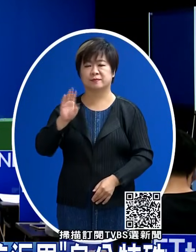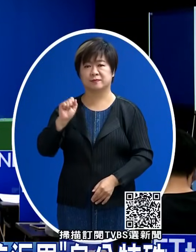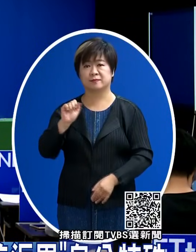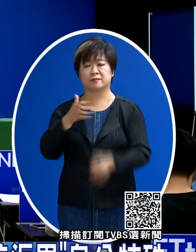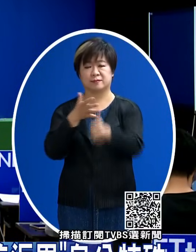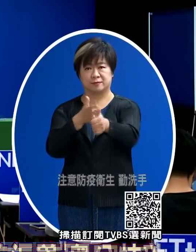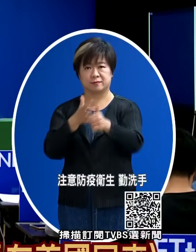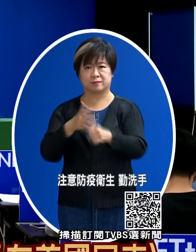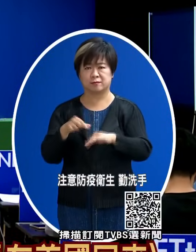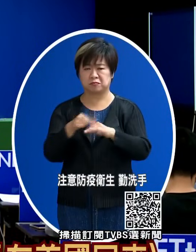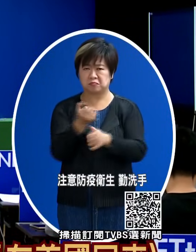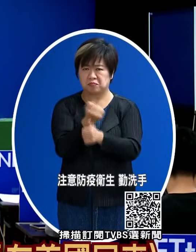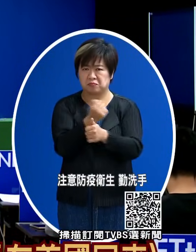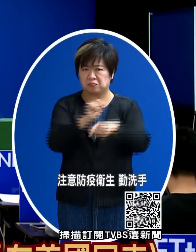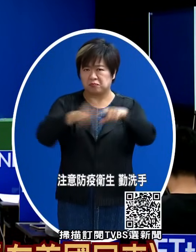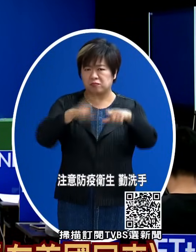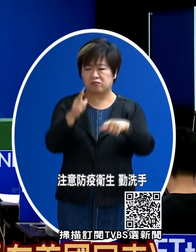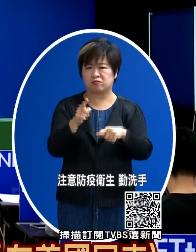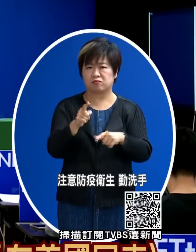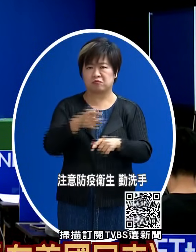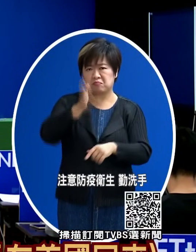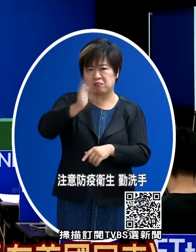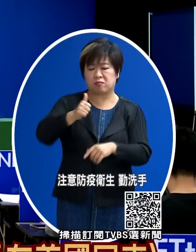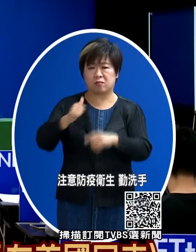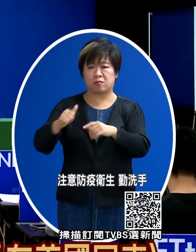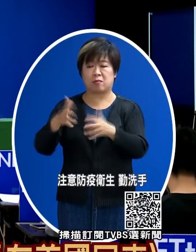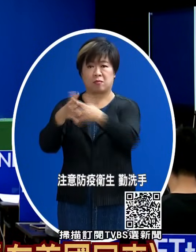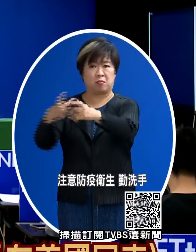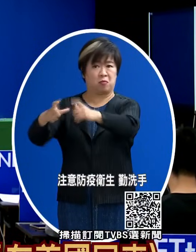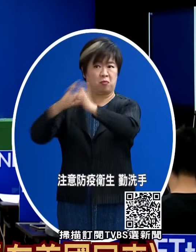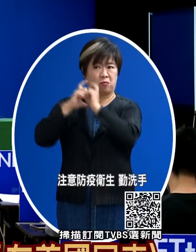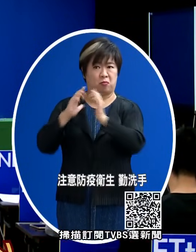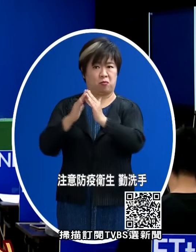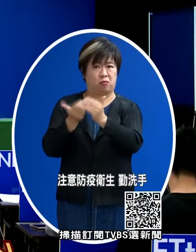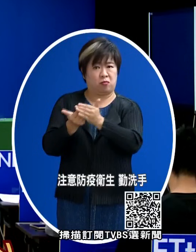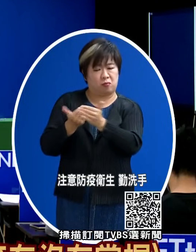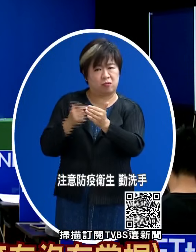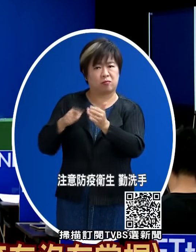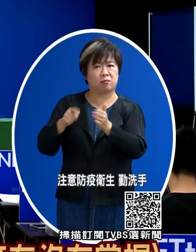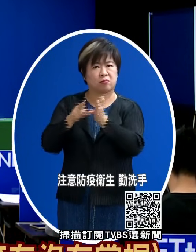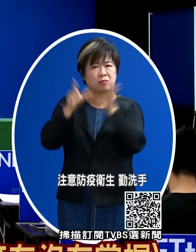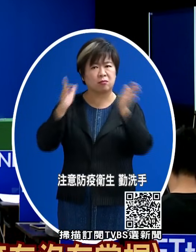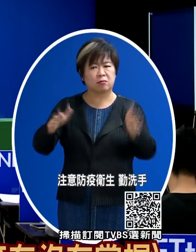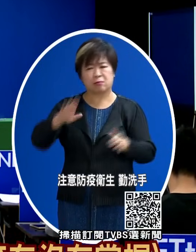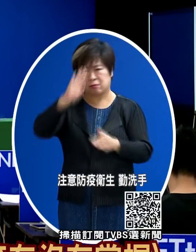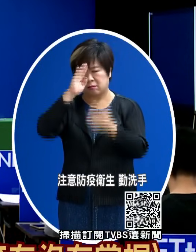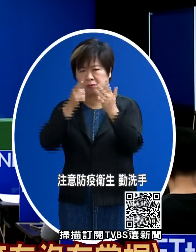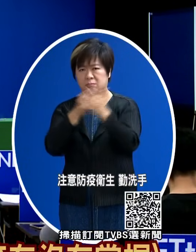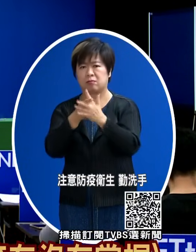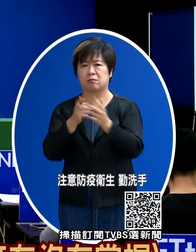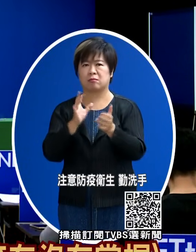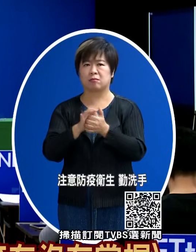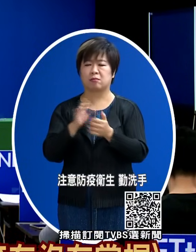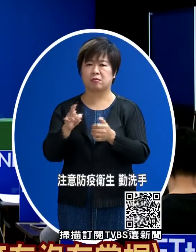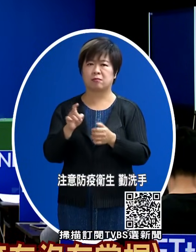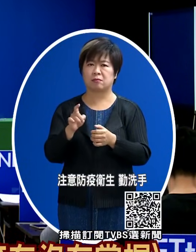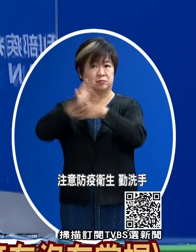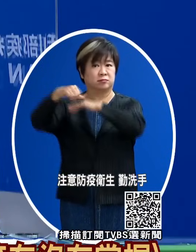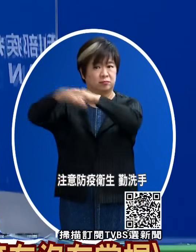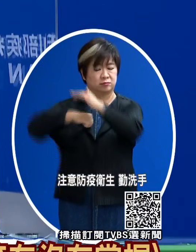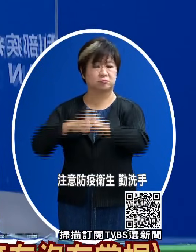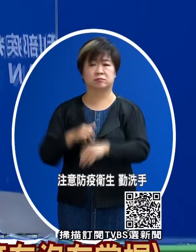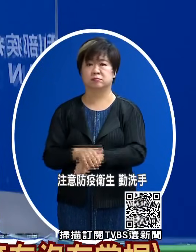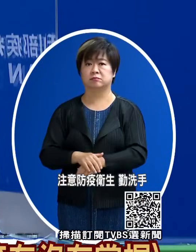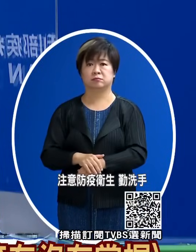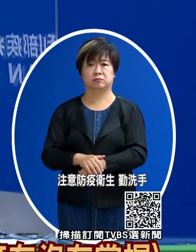传出有某金控集团的董事长在美国回来隔离期间确诊，那他的年纪是与案16448年纪相符，有没有掌